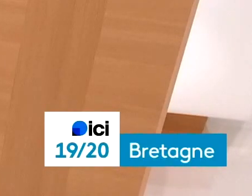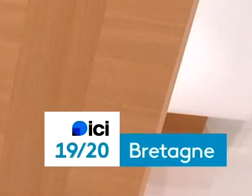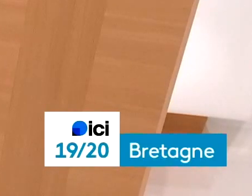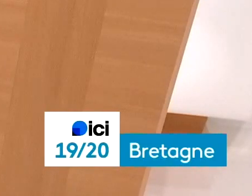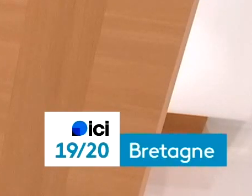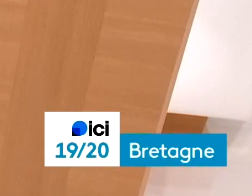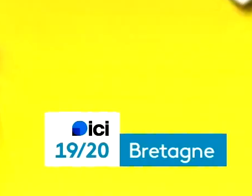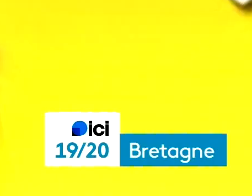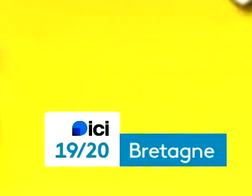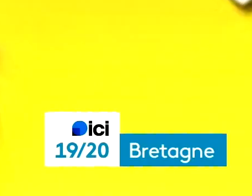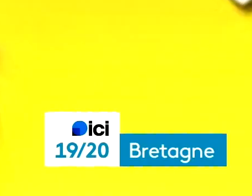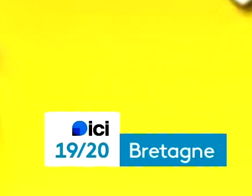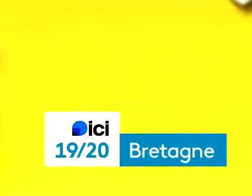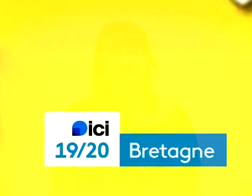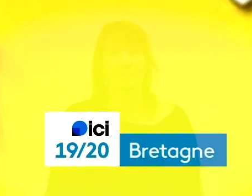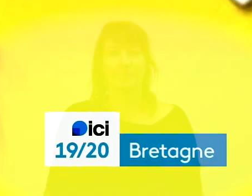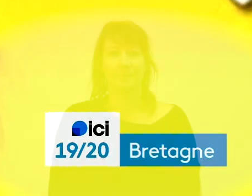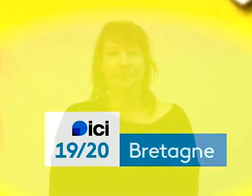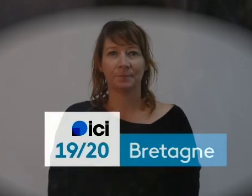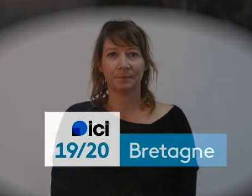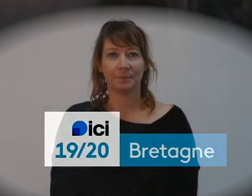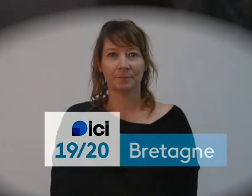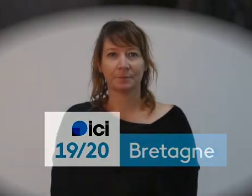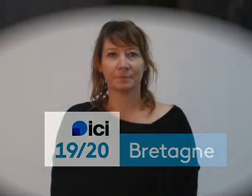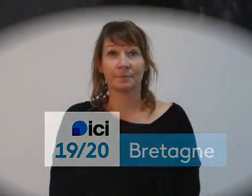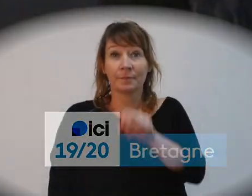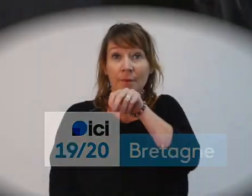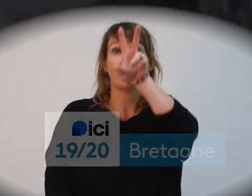spectacles. Claire Villalon, Christophe Rousseau.